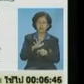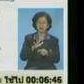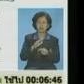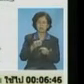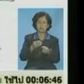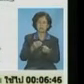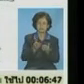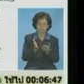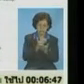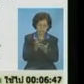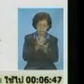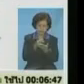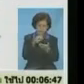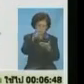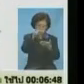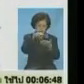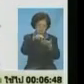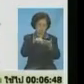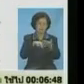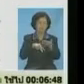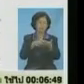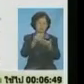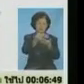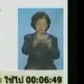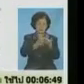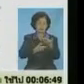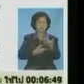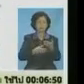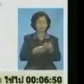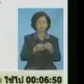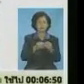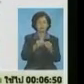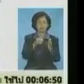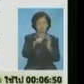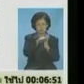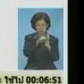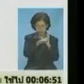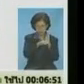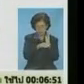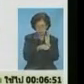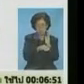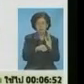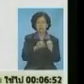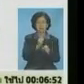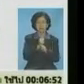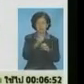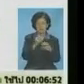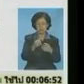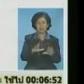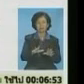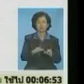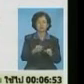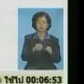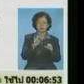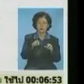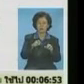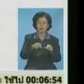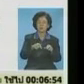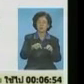เรื่อยๆครับก็พูดถึงเรื่องว่าเนื่องจากประมูลเสร็จเรียบร้อยแล้วก็ต้องให้มีการรับรอง